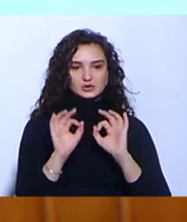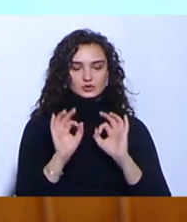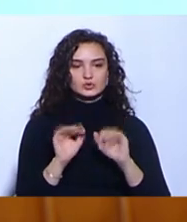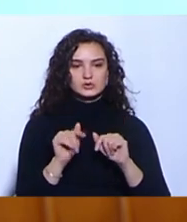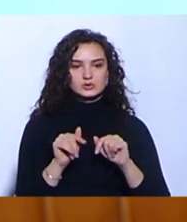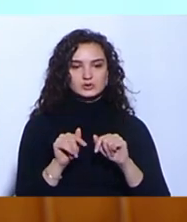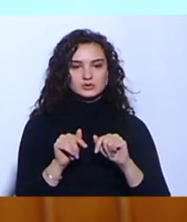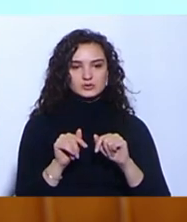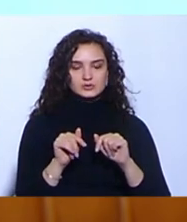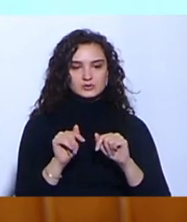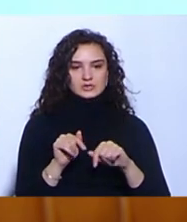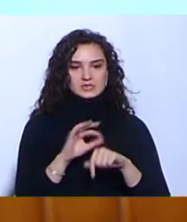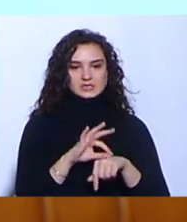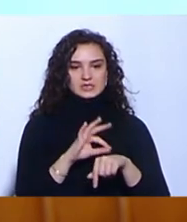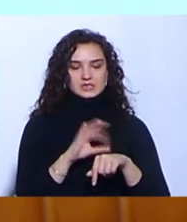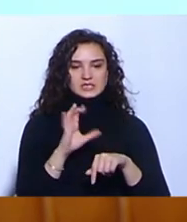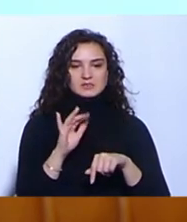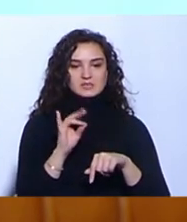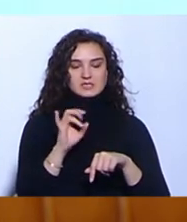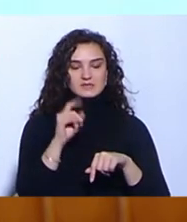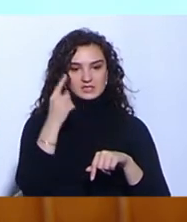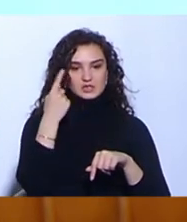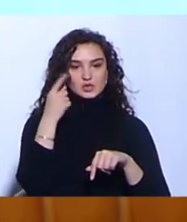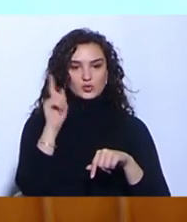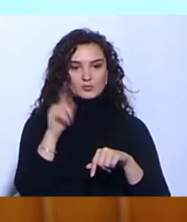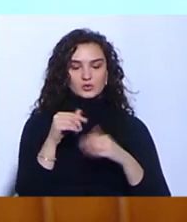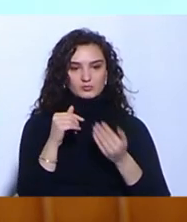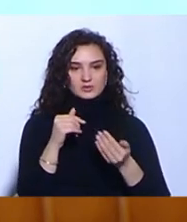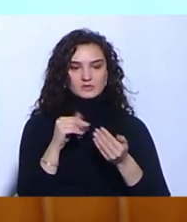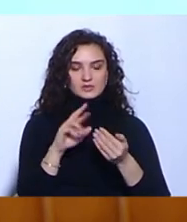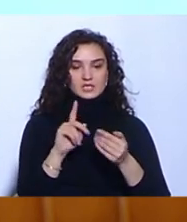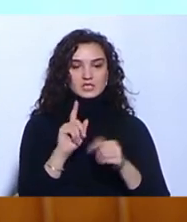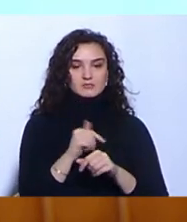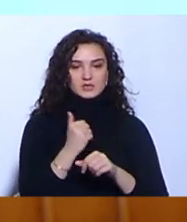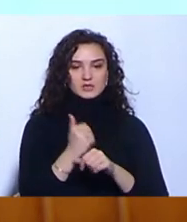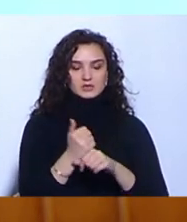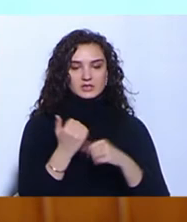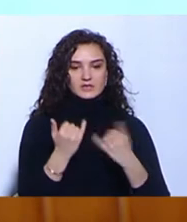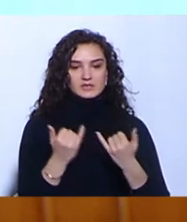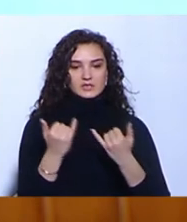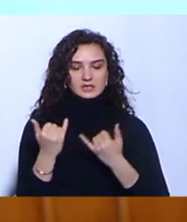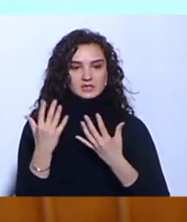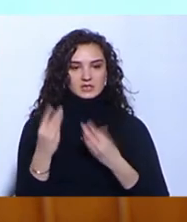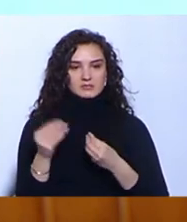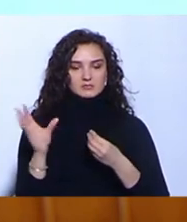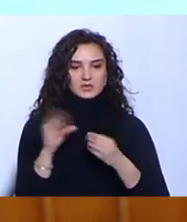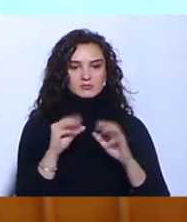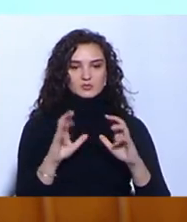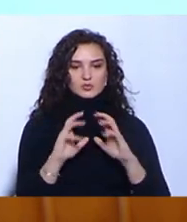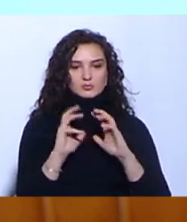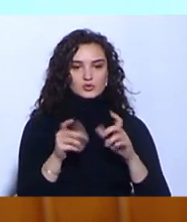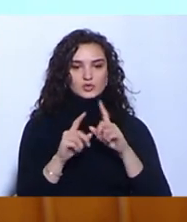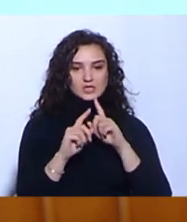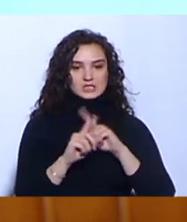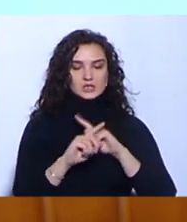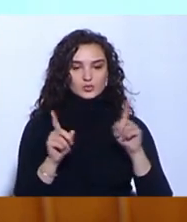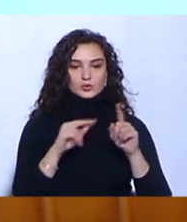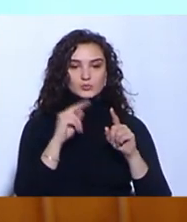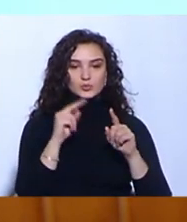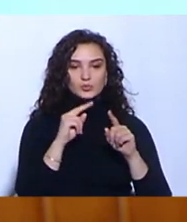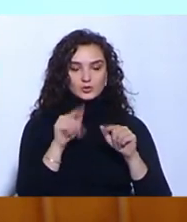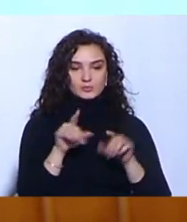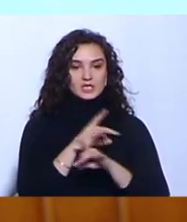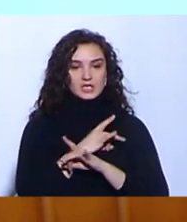სწორედ კოლორექტალური სიმსივნის ცნობადობის ამაღლებისადმი და რაც მთავარია, დღევანდელი დღე თემ სოფლიოში განსაკუთრებული